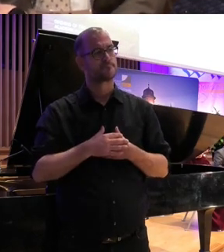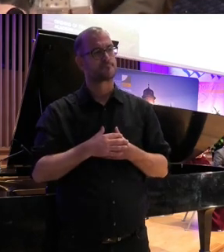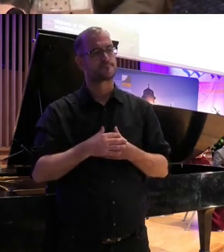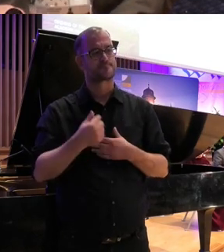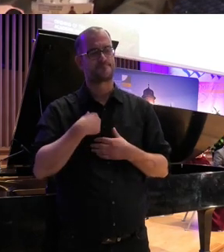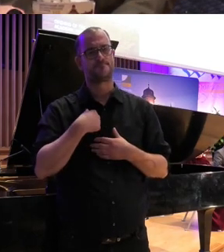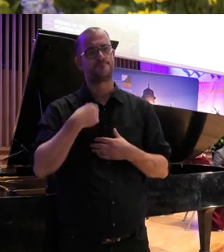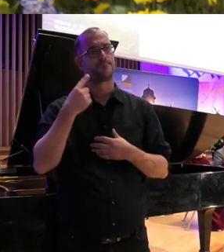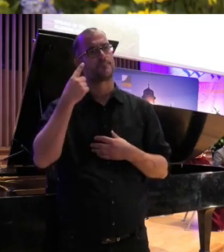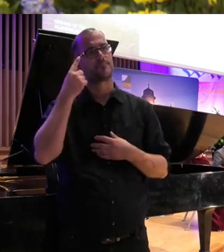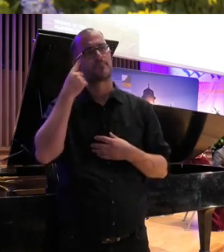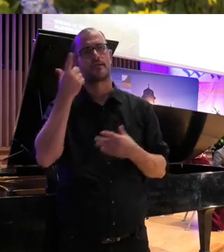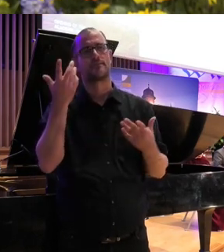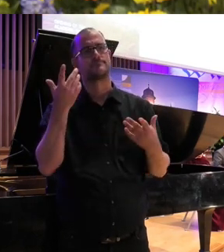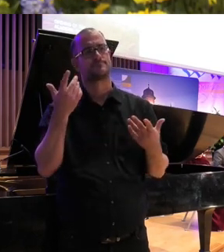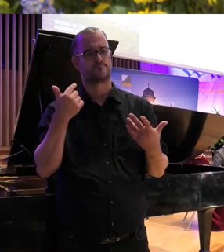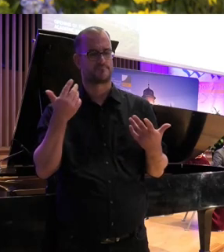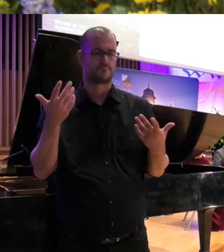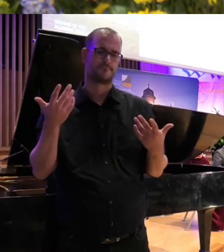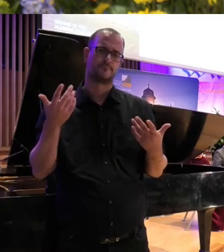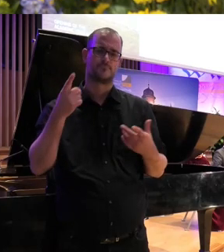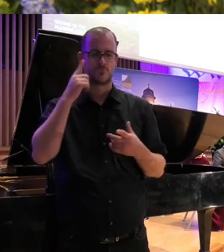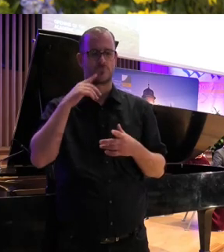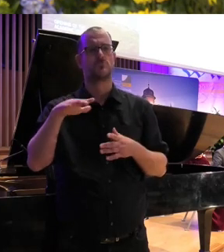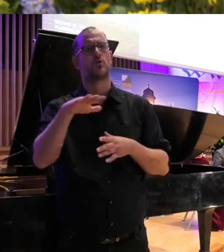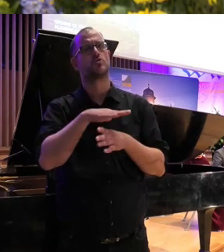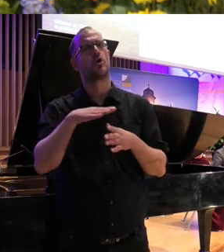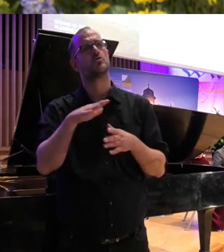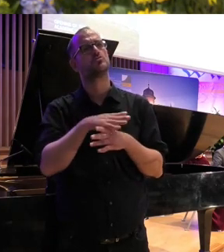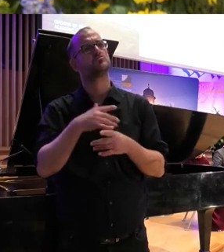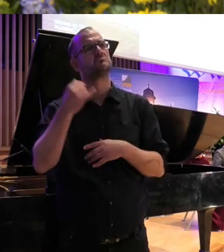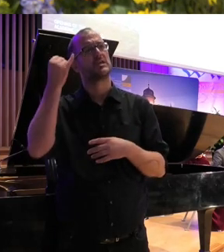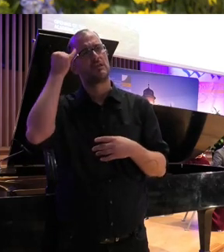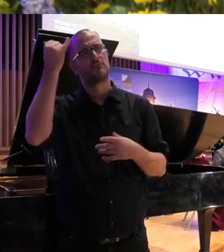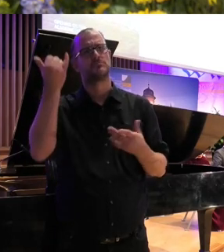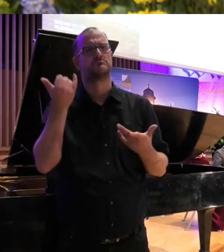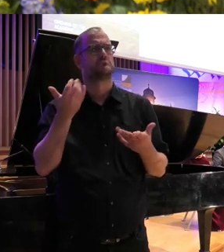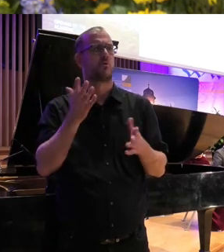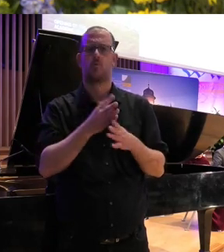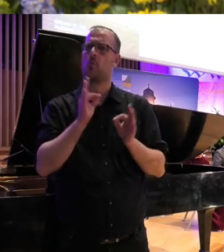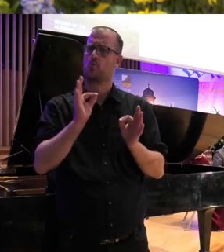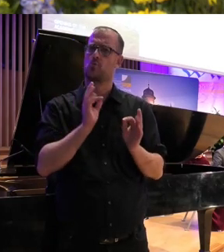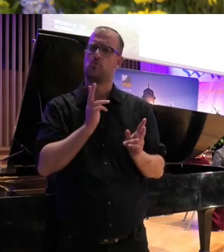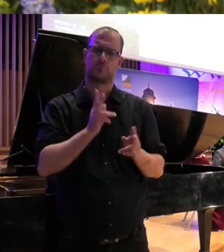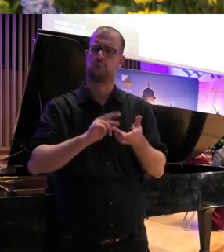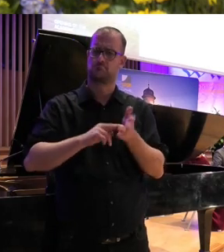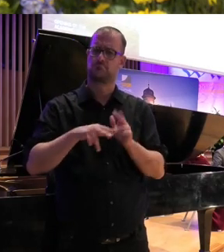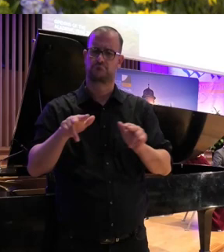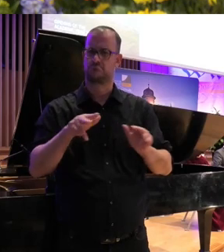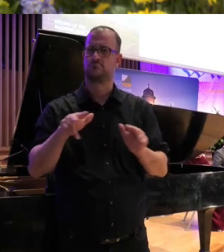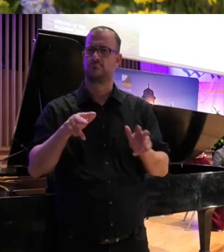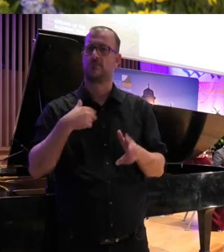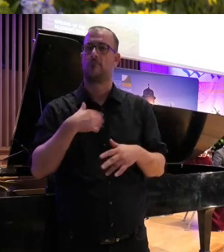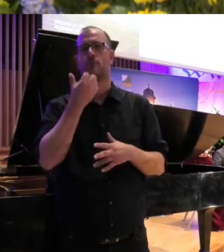ich denke, dass wir eigentlich in Deutschland mit dem Pakt für Forschung und Innovation gut aufgestellt sind, wobei ich mir gewünscht hätte, dass